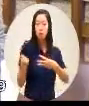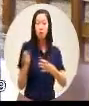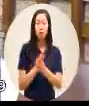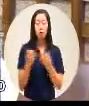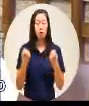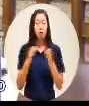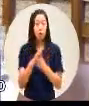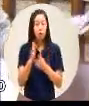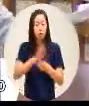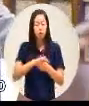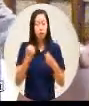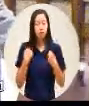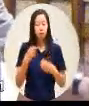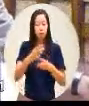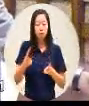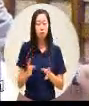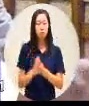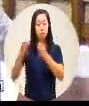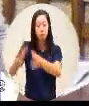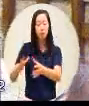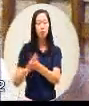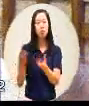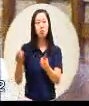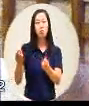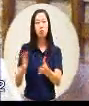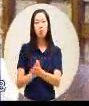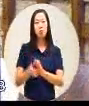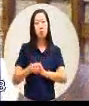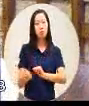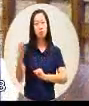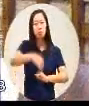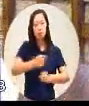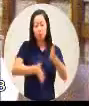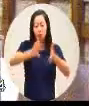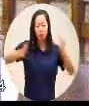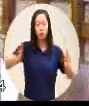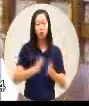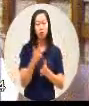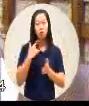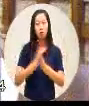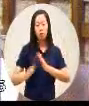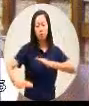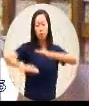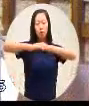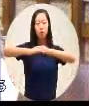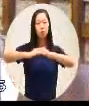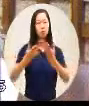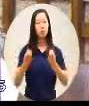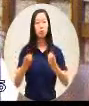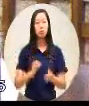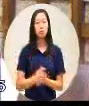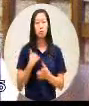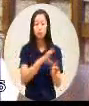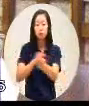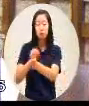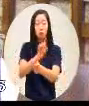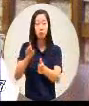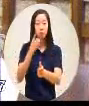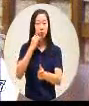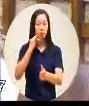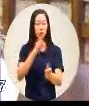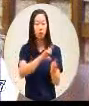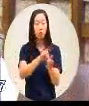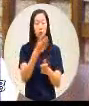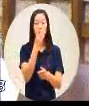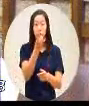对没有人会开补习班，一定是在都会区。那我们旗头就绝对输给人家了。但是他能够学习的就是他的母语，